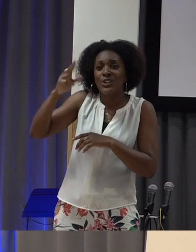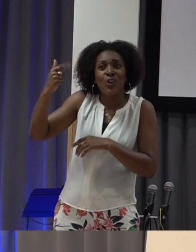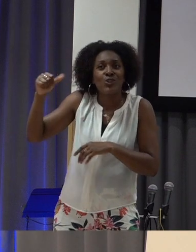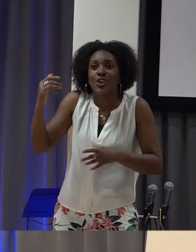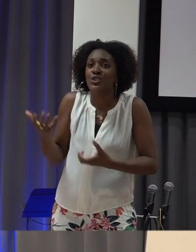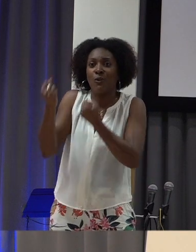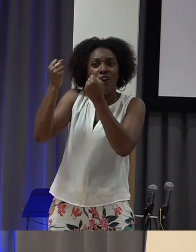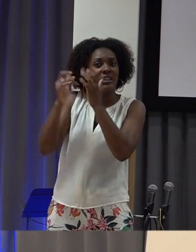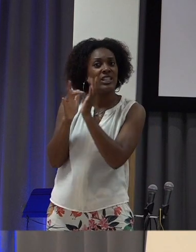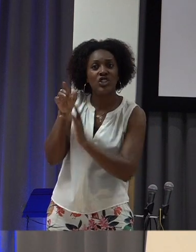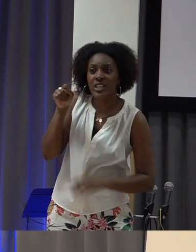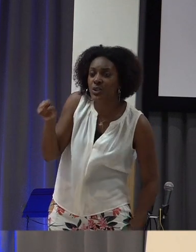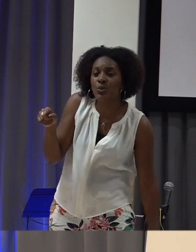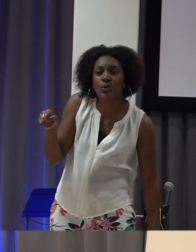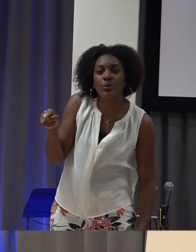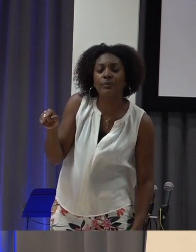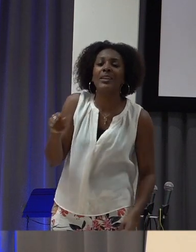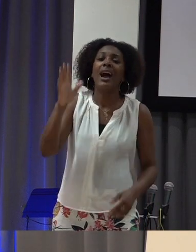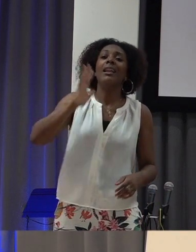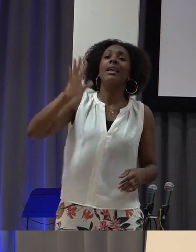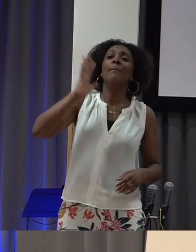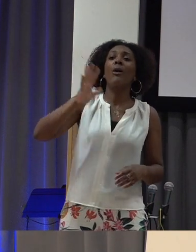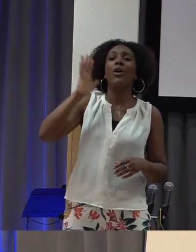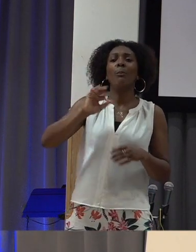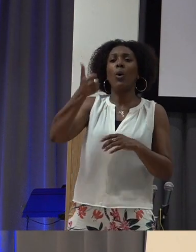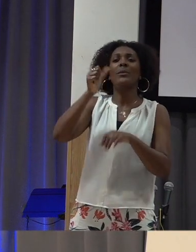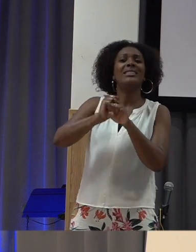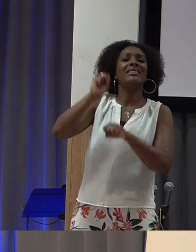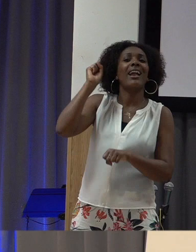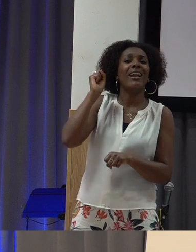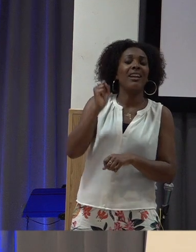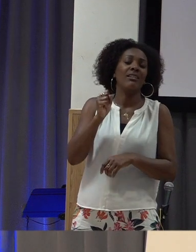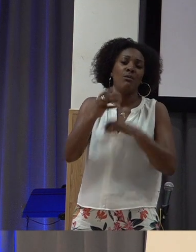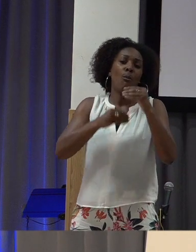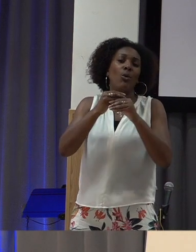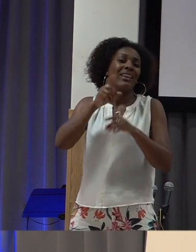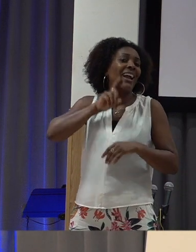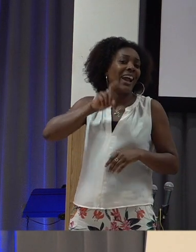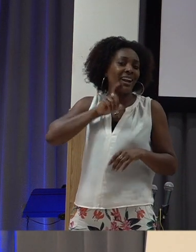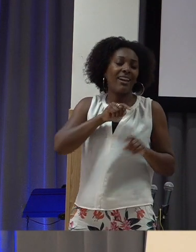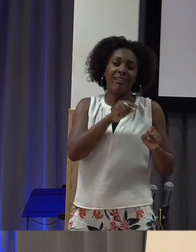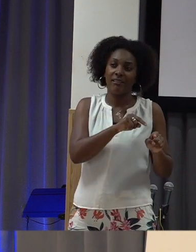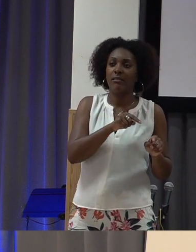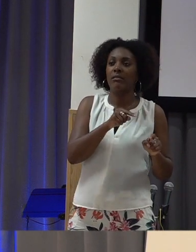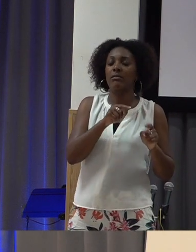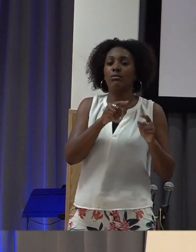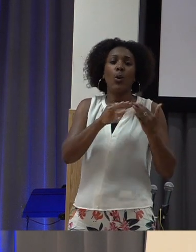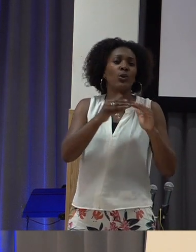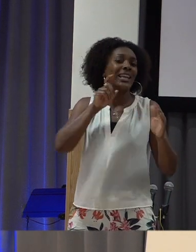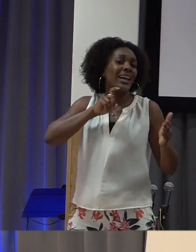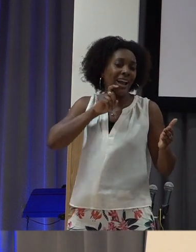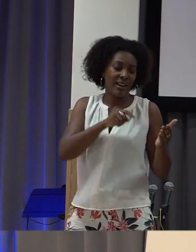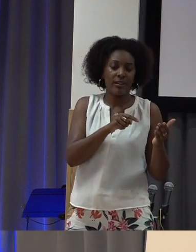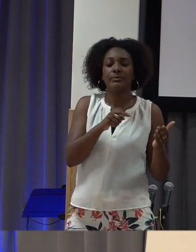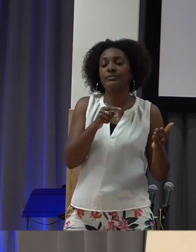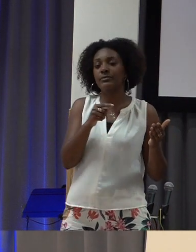Sauveur. Le monde gréco-romain des premiers siècles ne s'y est pas trompé. Un exemple, si vous lisez un peu la Bible et le